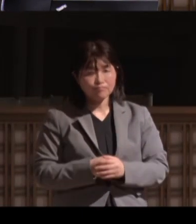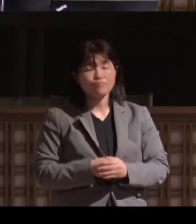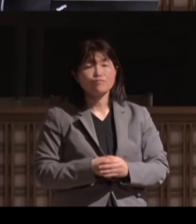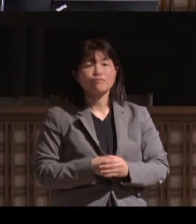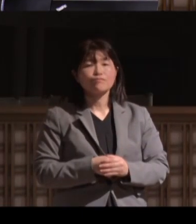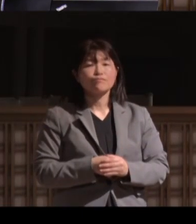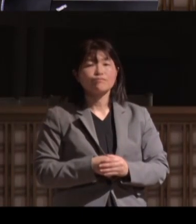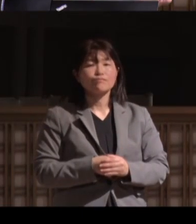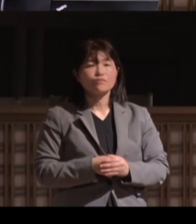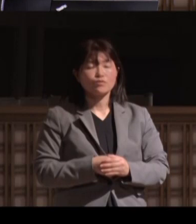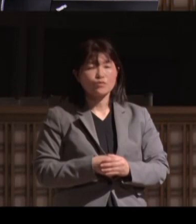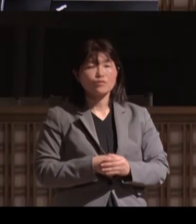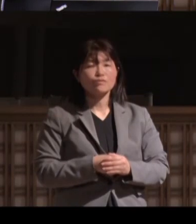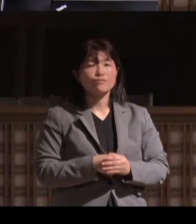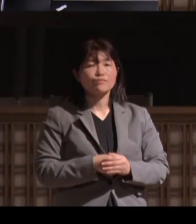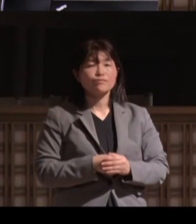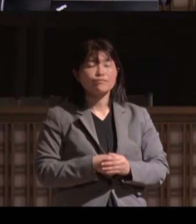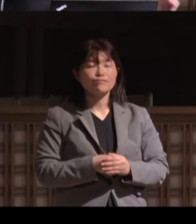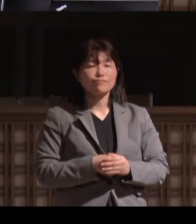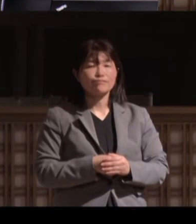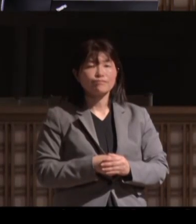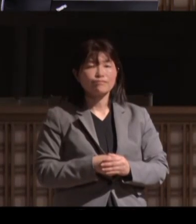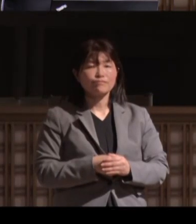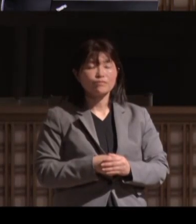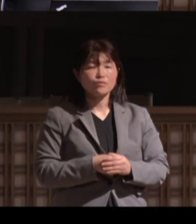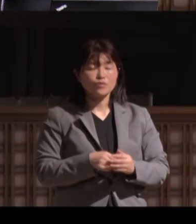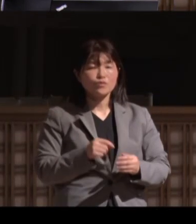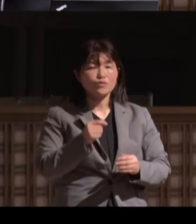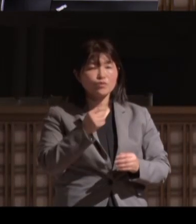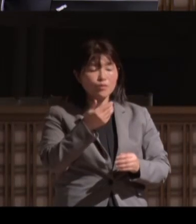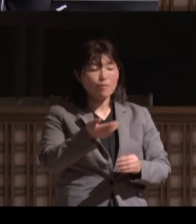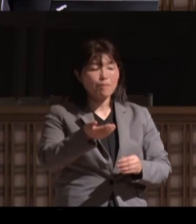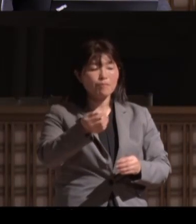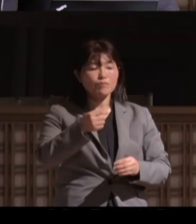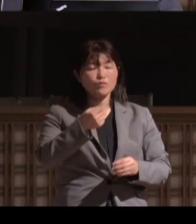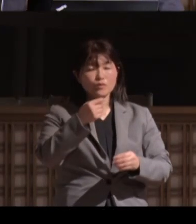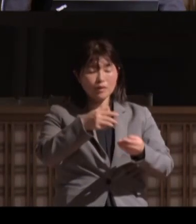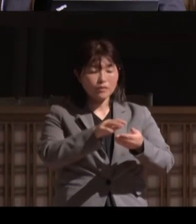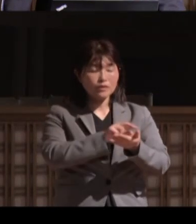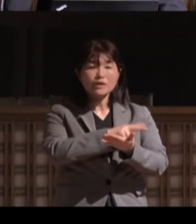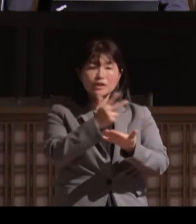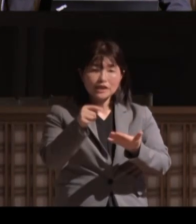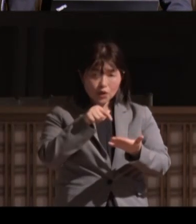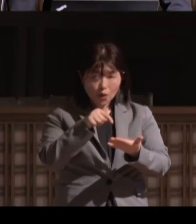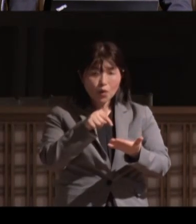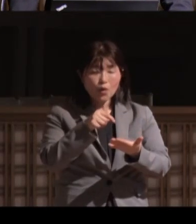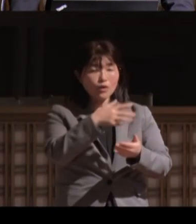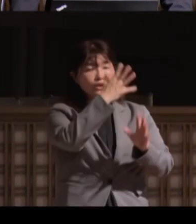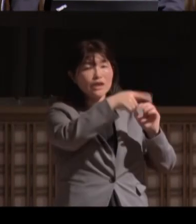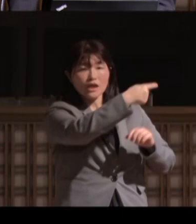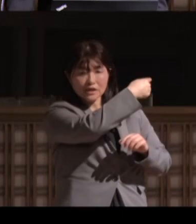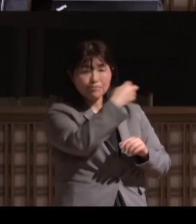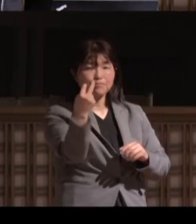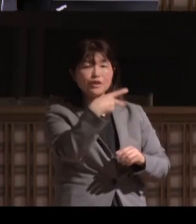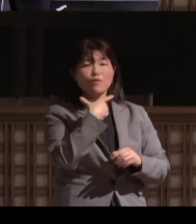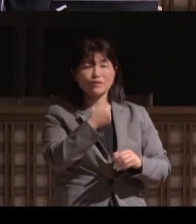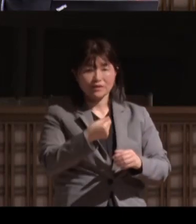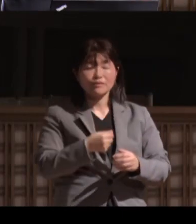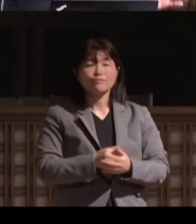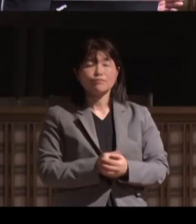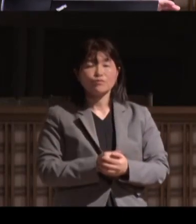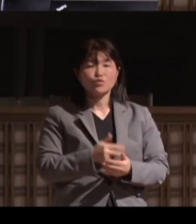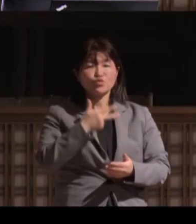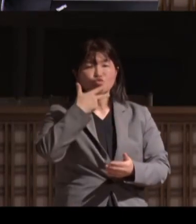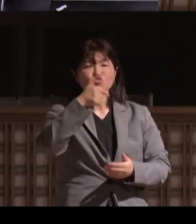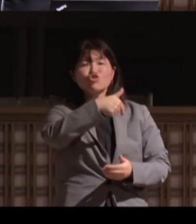ていただきますがあ少しえ前の方の写真あるいはお手元の方ご覧いただければと思いますえ